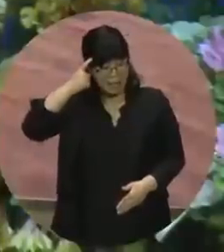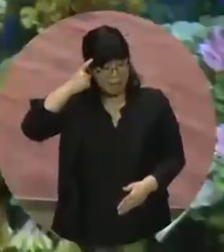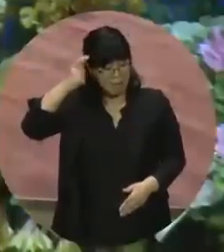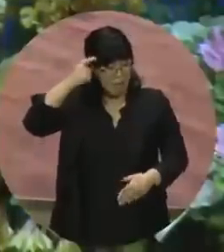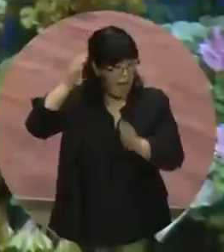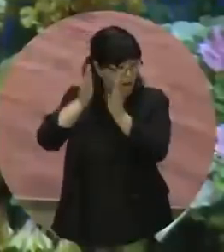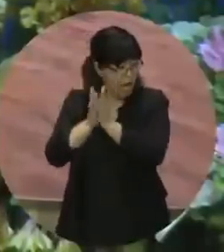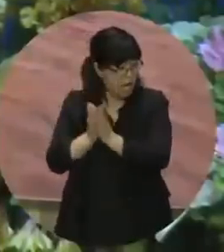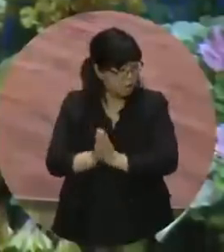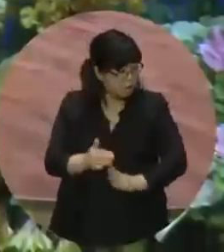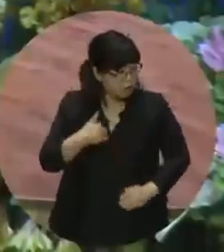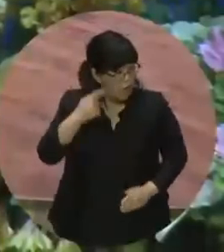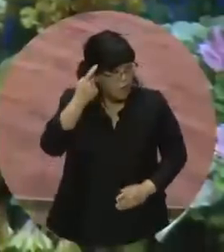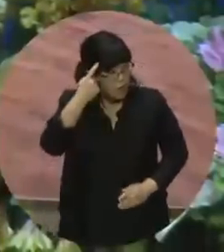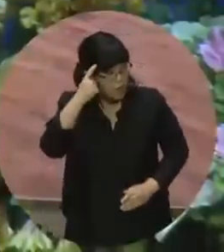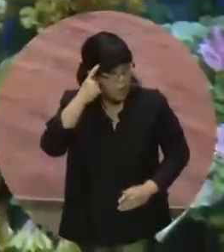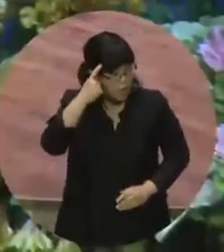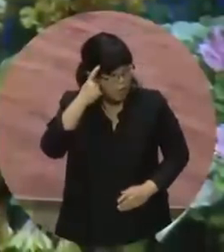받았는데요. 자,